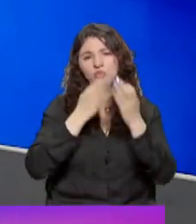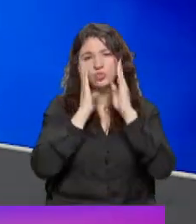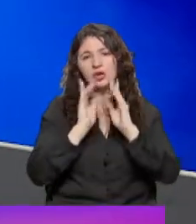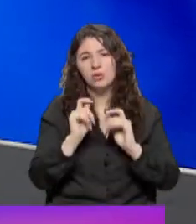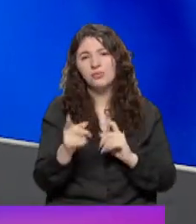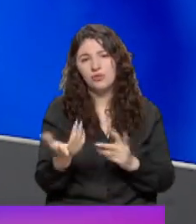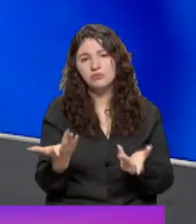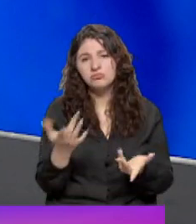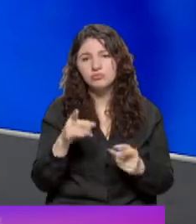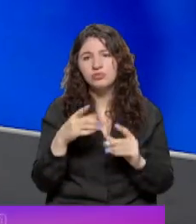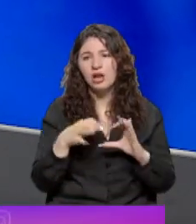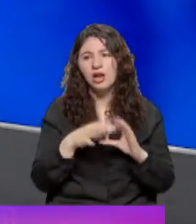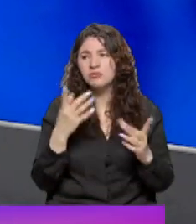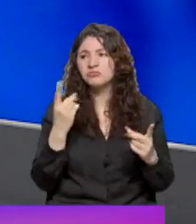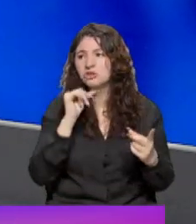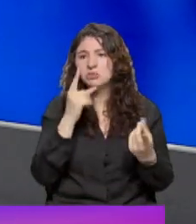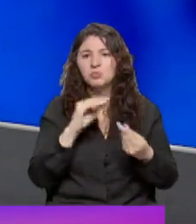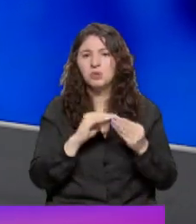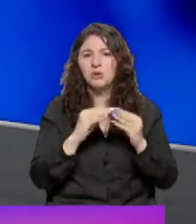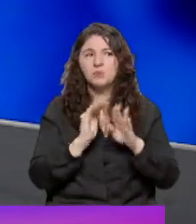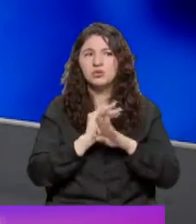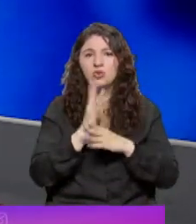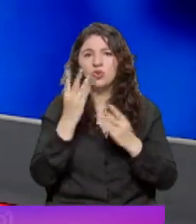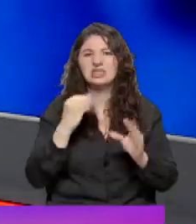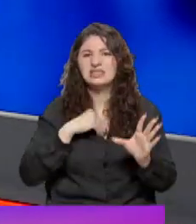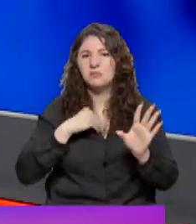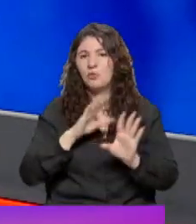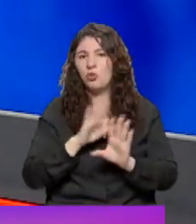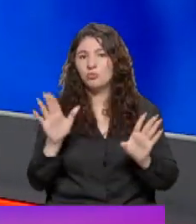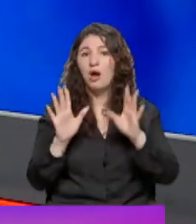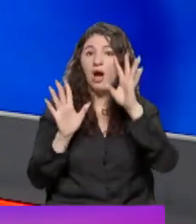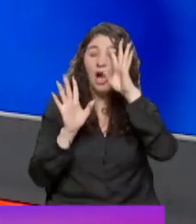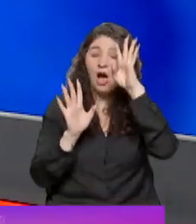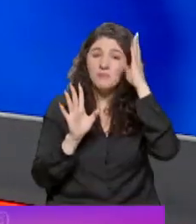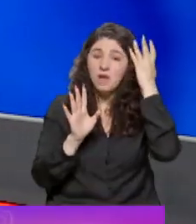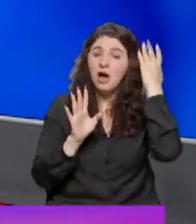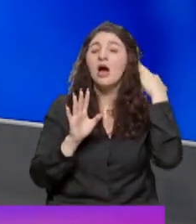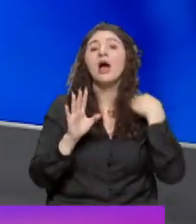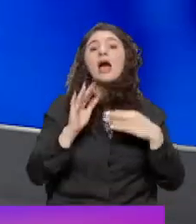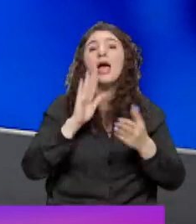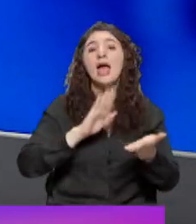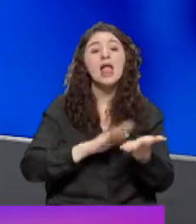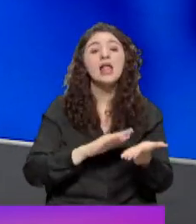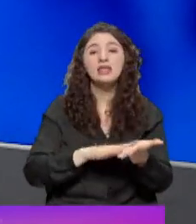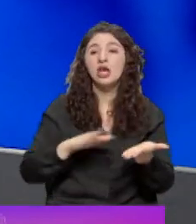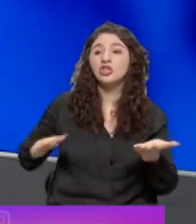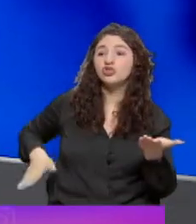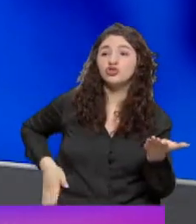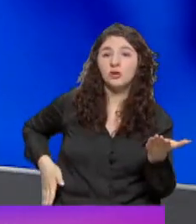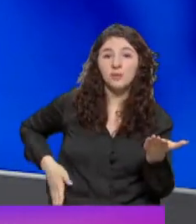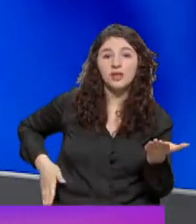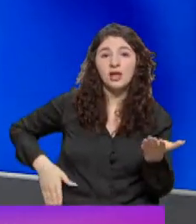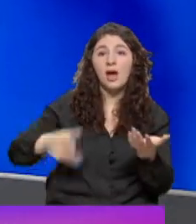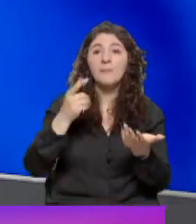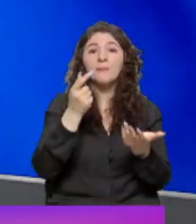şükrediyor Bununla ilgili herhangi bir sıkıntı yaşayan olduğunu zannetmiyorum yalnız elindekilerin cebindeki